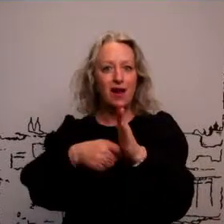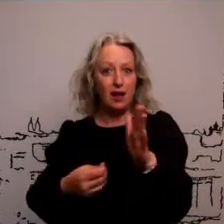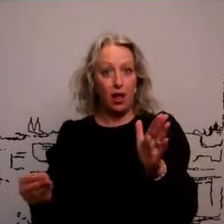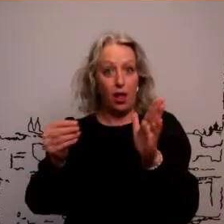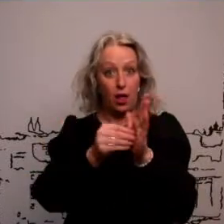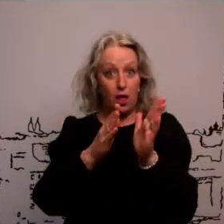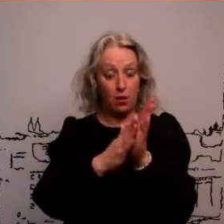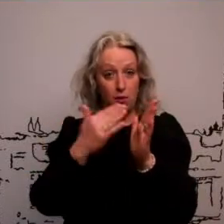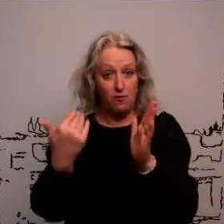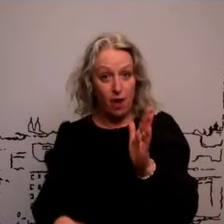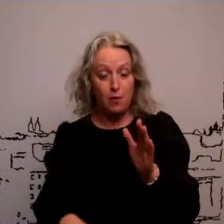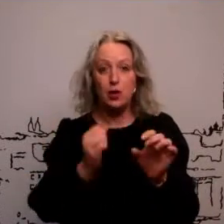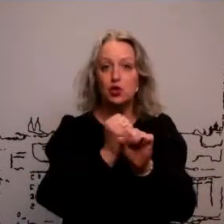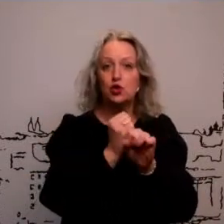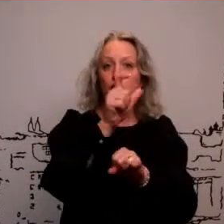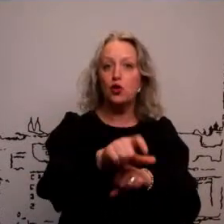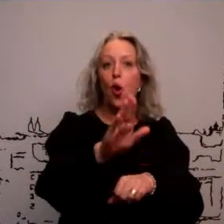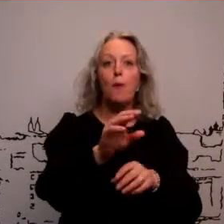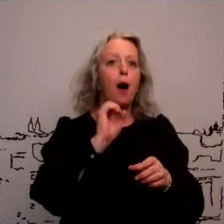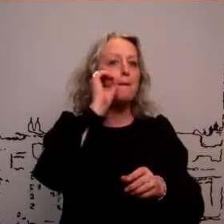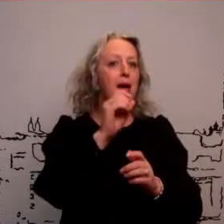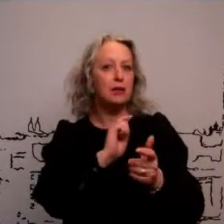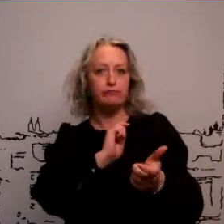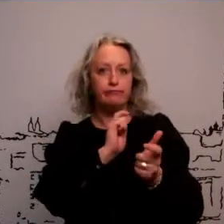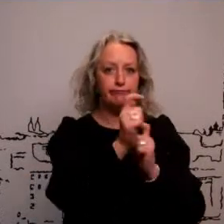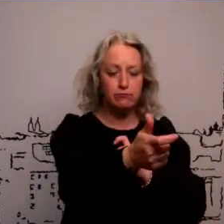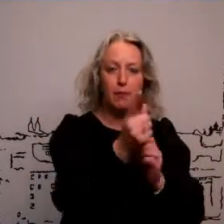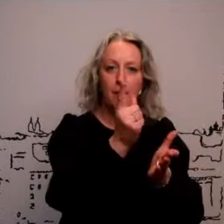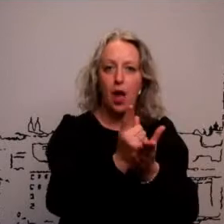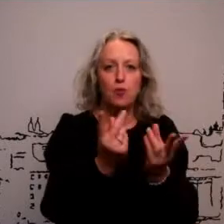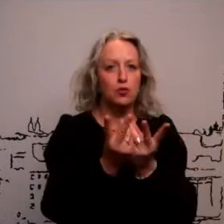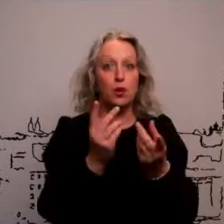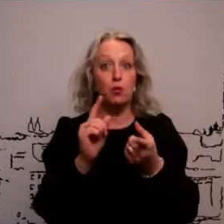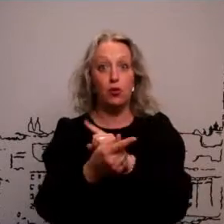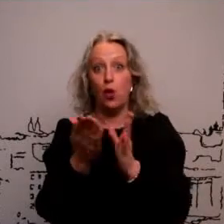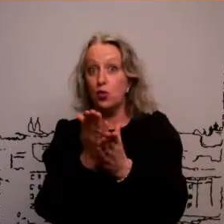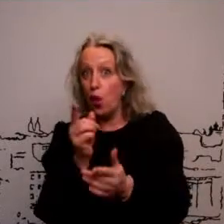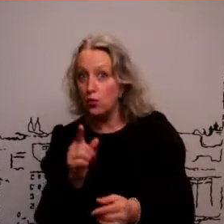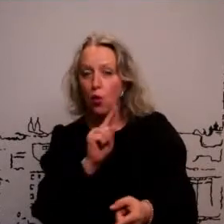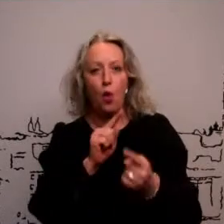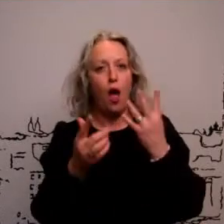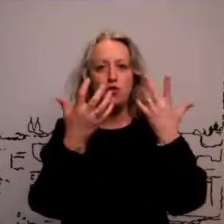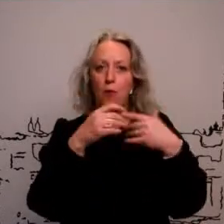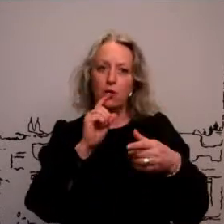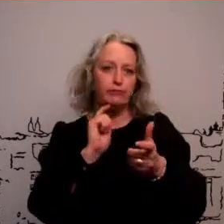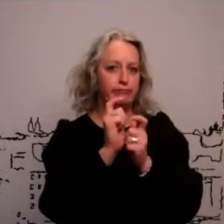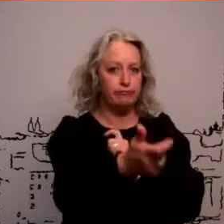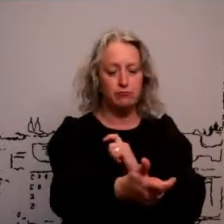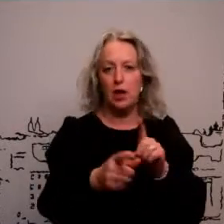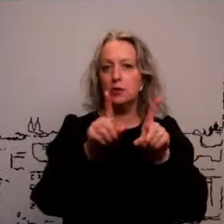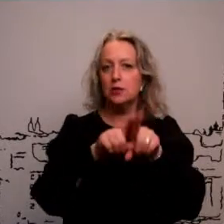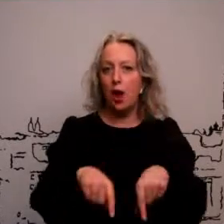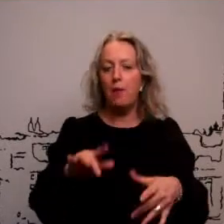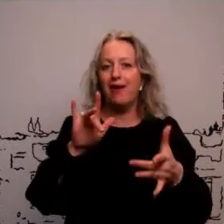töötajale tulema siis e-posti aadressile meil, isegi kui seal mingid muudatusi tehakse. Või siis on võimalik ka samamoodi e-teenustes meile